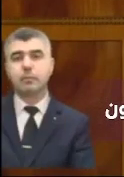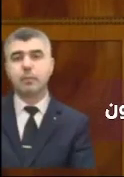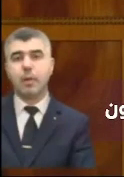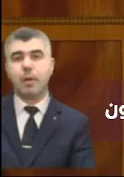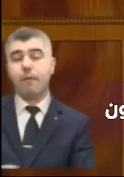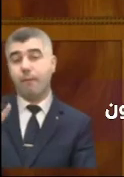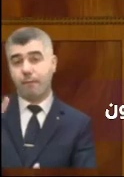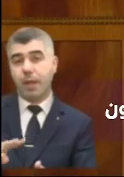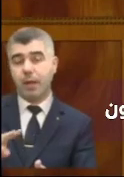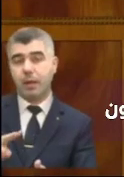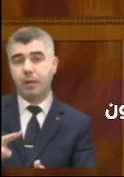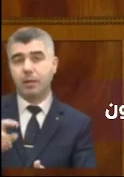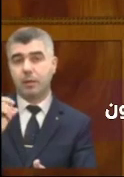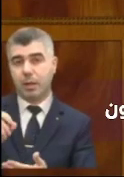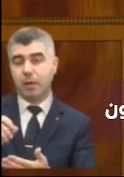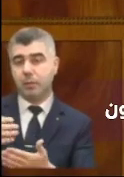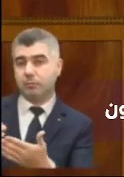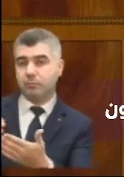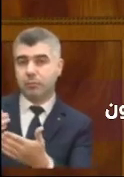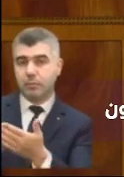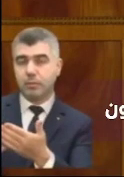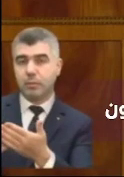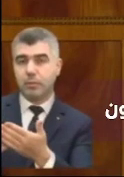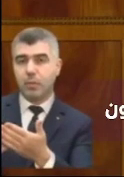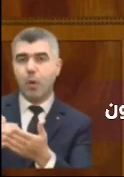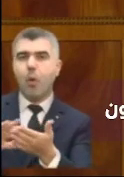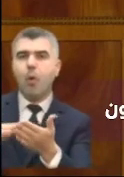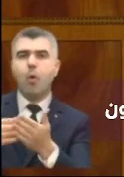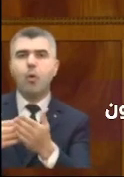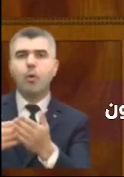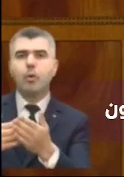فرنسا في منطقة بروفانس في وادي دوغون